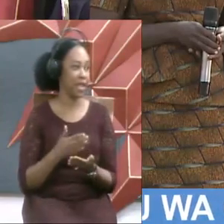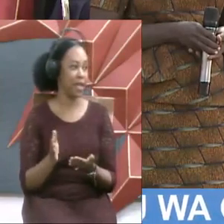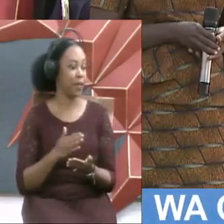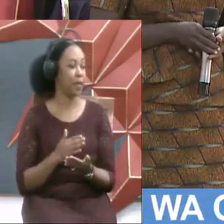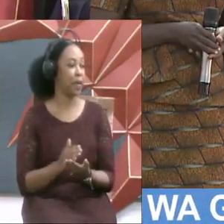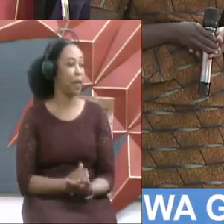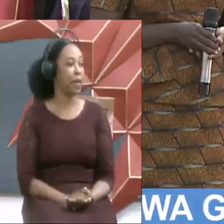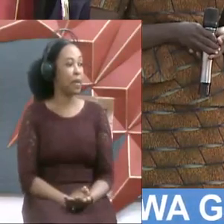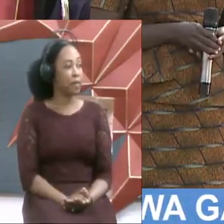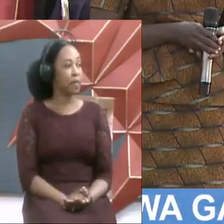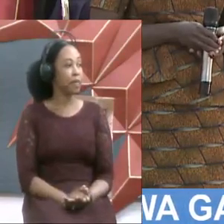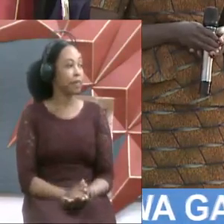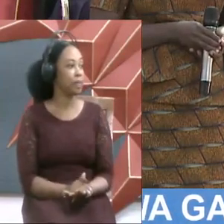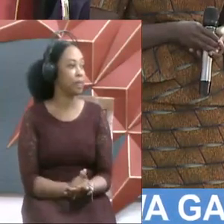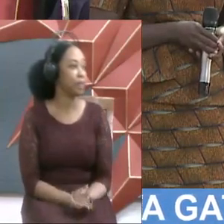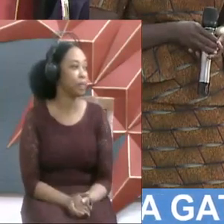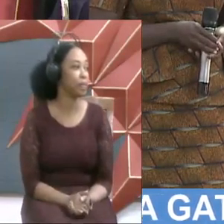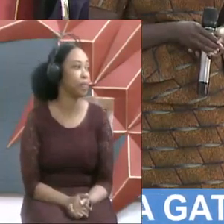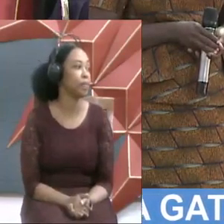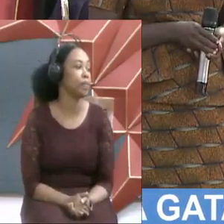pour ouvrir nos oreilles.